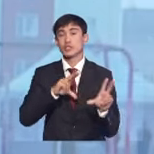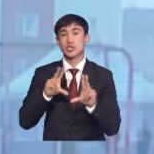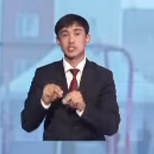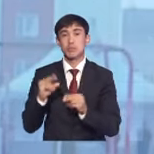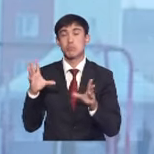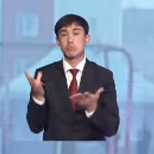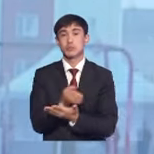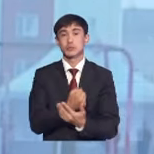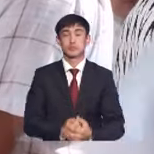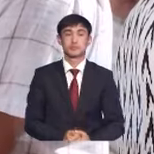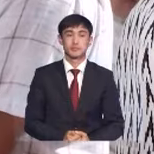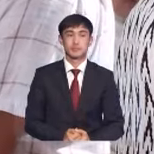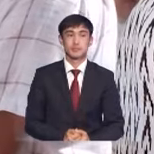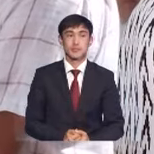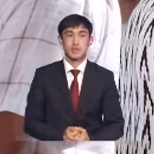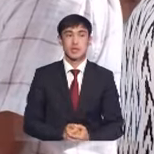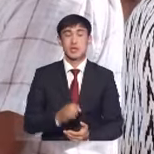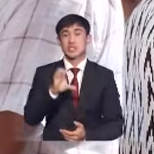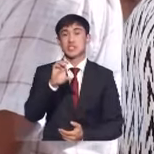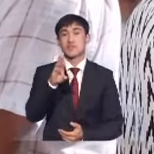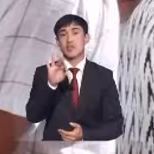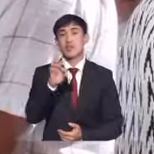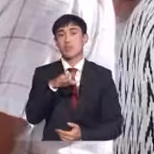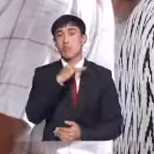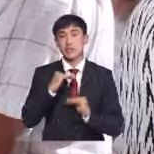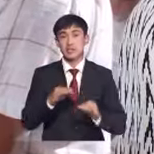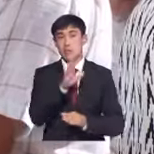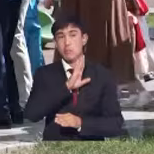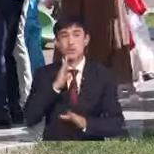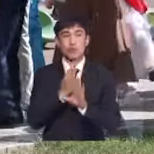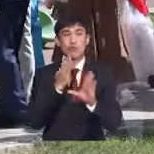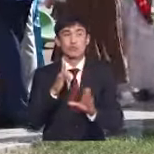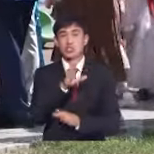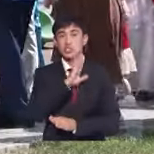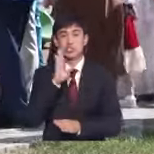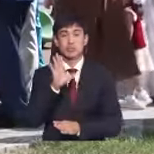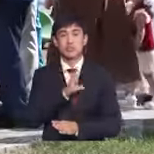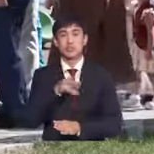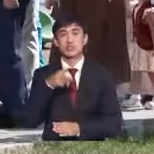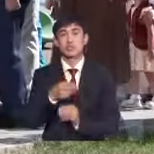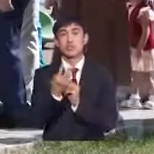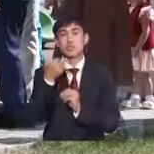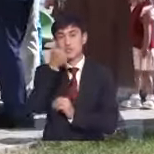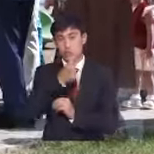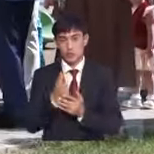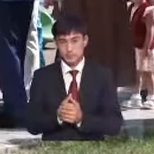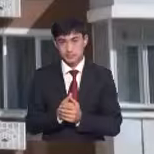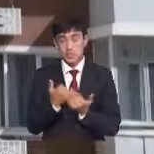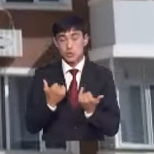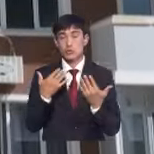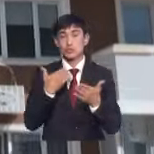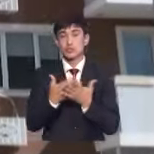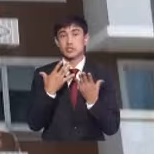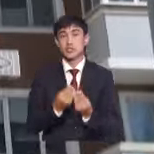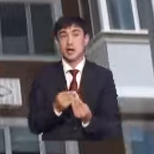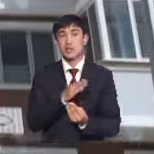и благополучия. Светлана Кизилова – многодетная мать. В очереди на жилье женщина состоит с 2015 года. До сегодняшнего